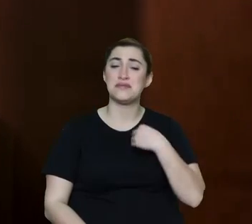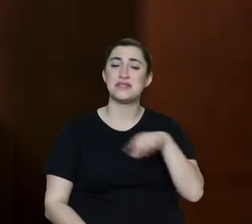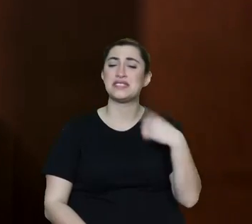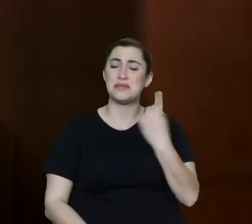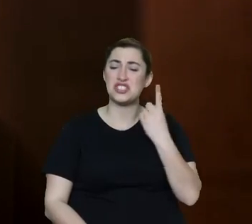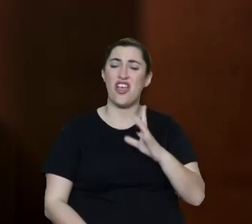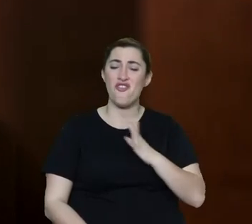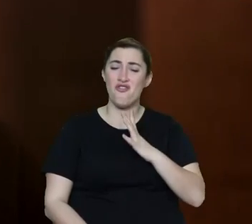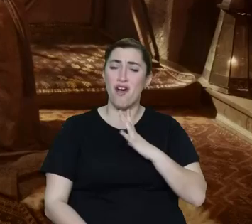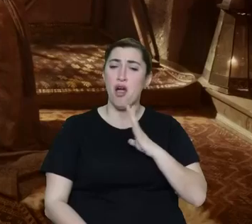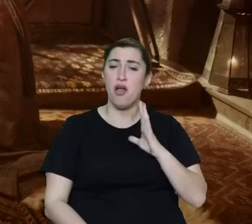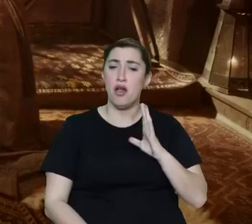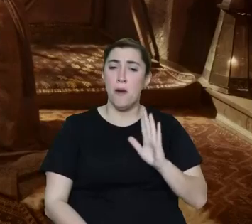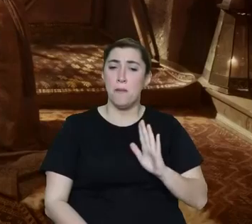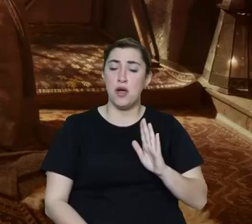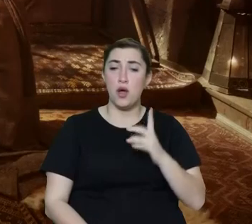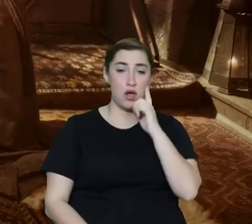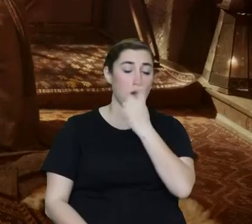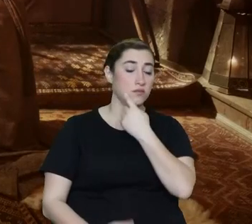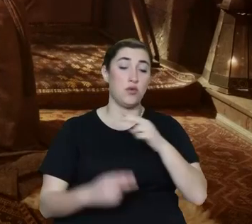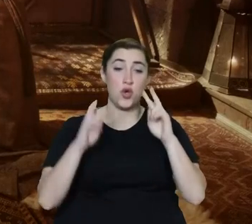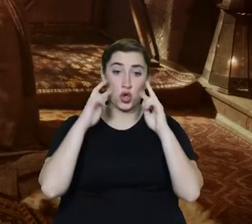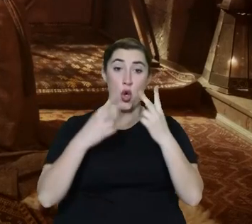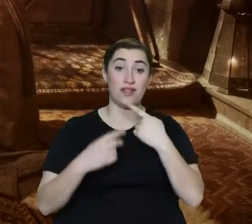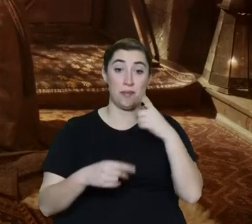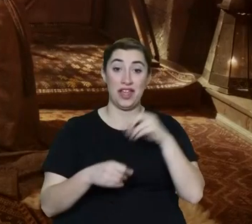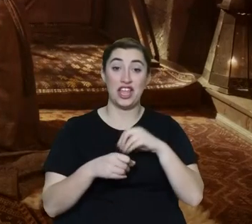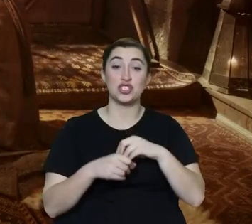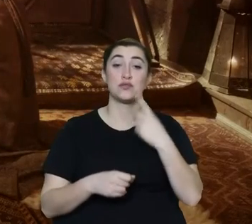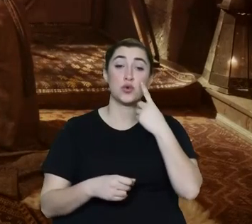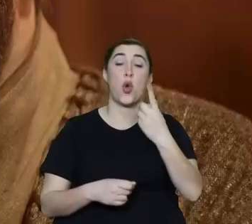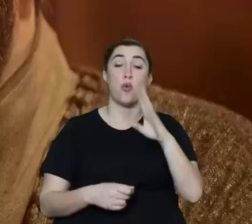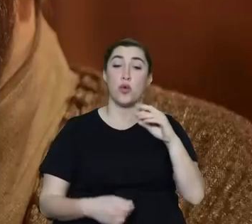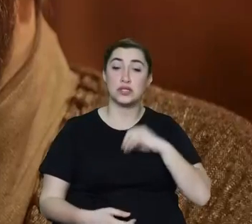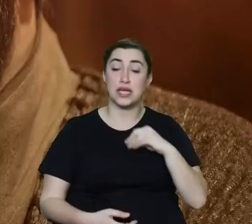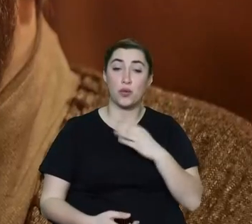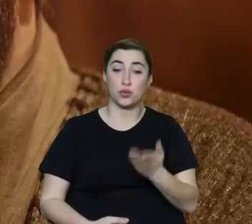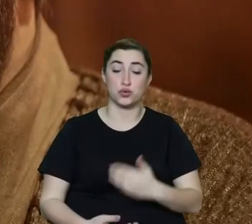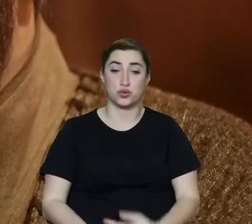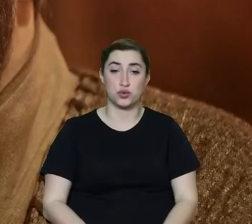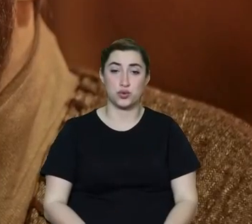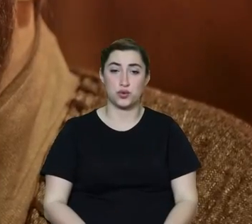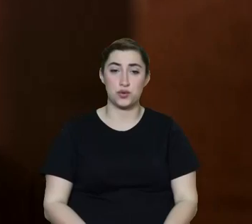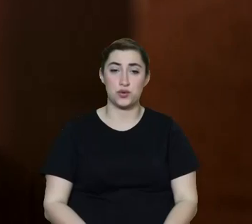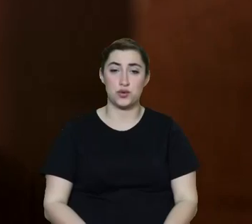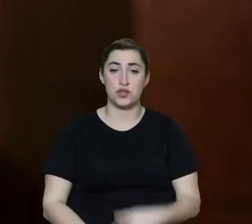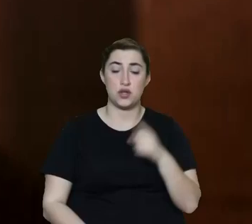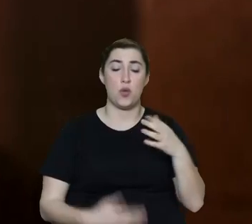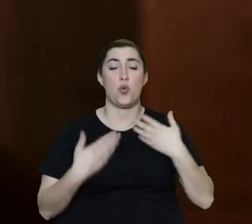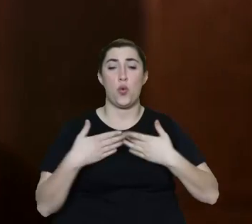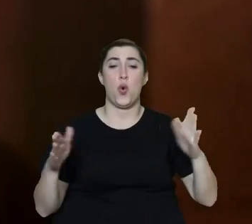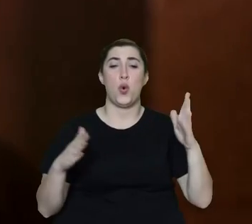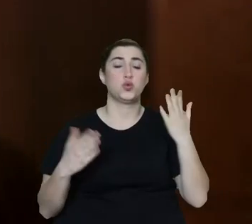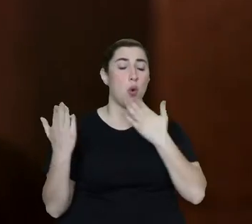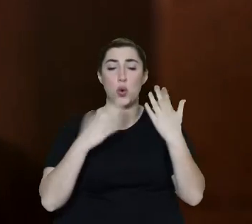Bizde bir şey vardır da gözlerimiz kördür diye mi görmeyiz evlat? Sanki koca